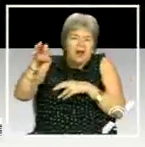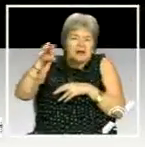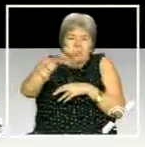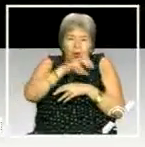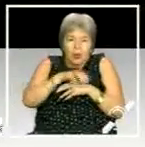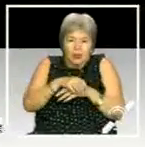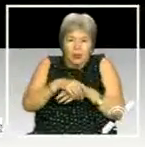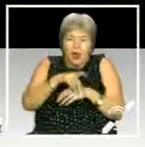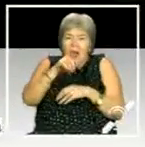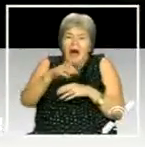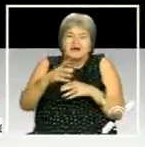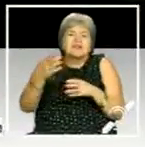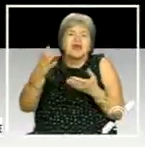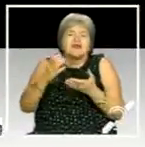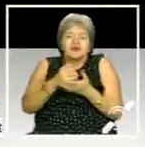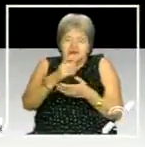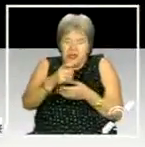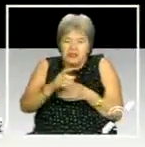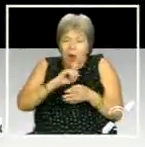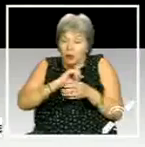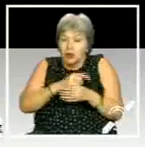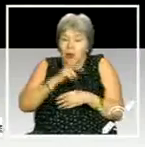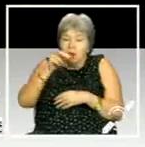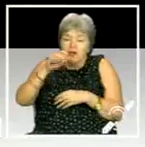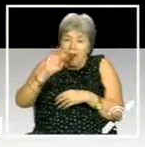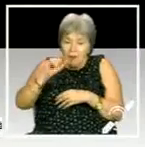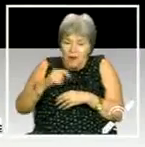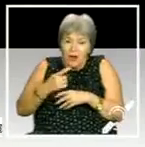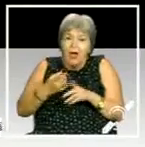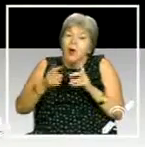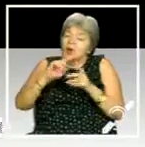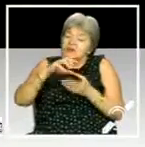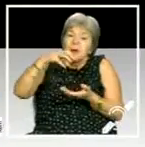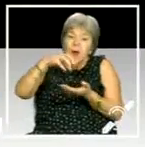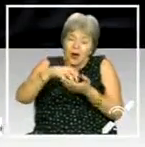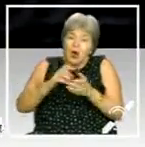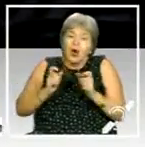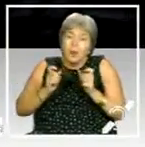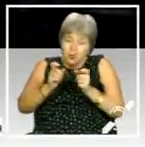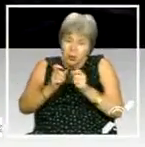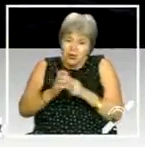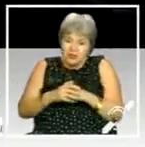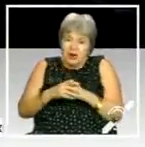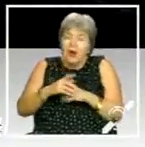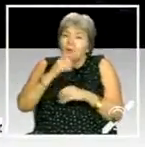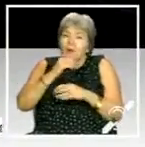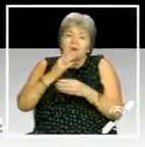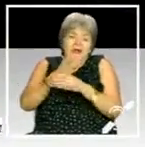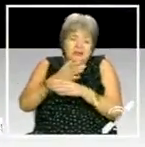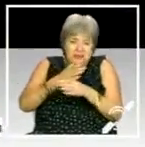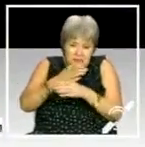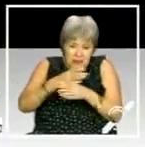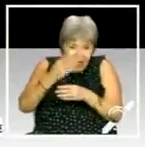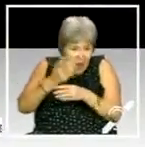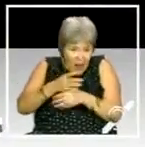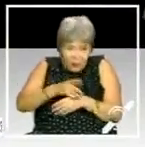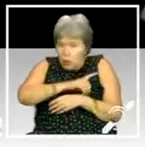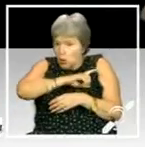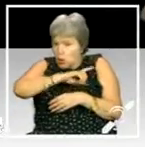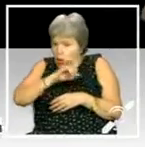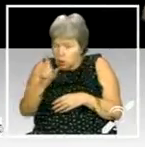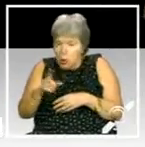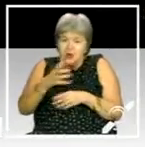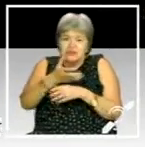de succes. Autoritățile mozambicane au decis să o transforme în zonă protejată, în care exploatarea lemnului sau mineritul sunt ilegale.